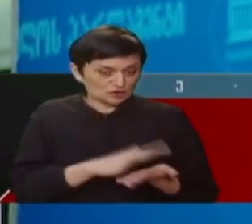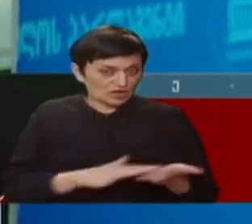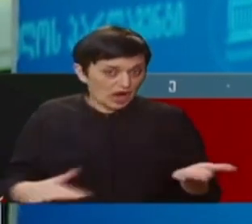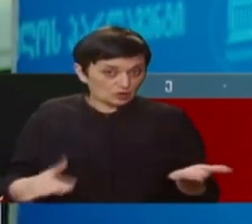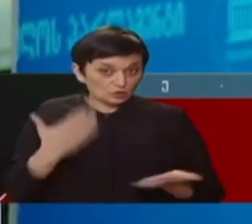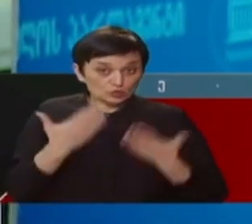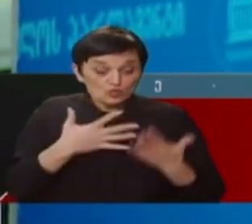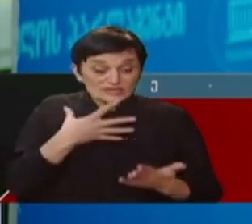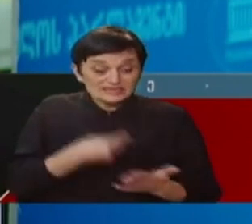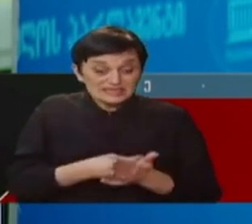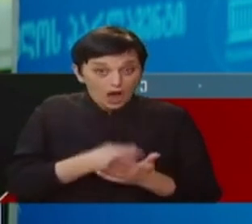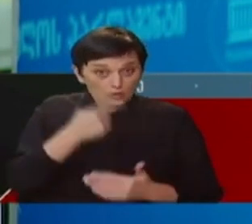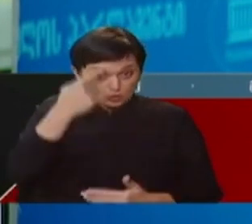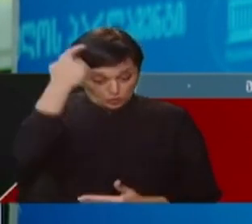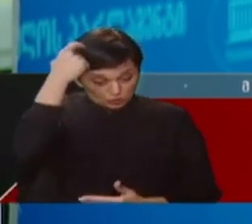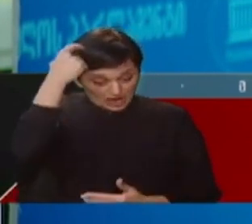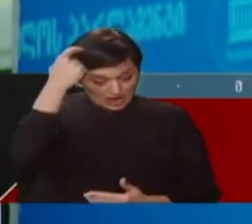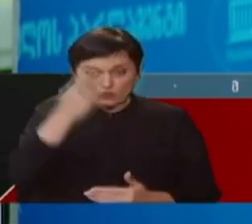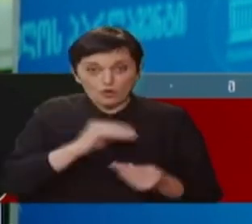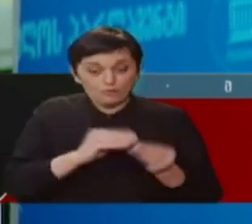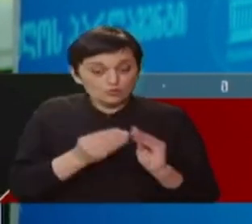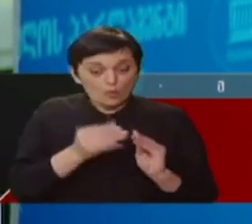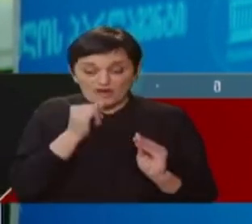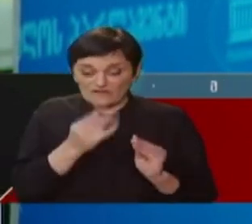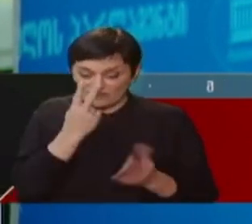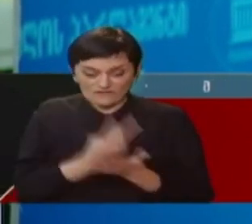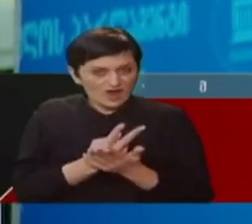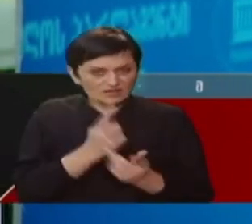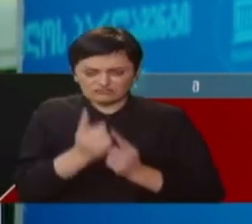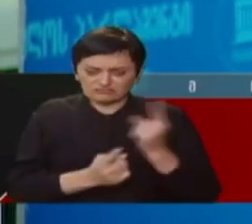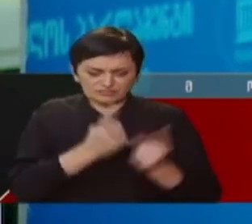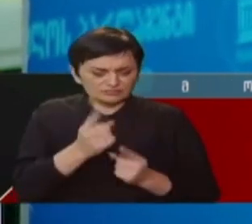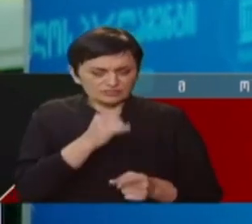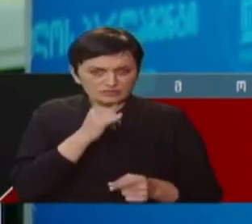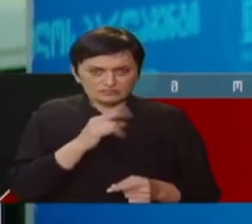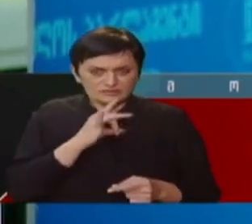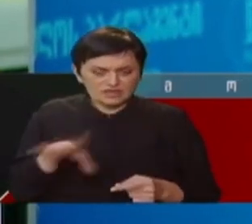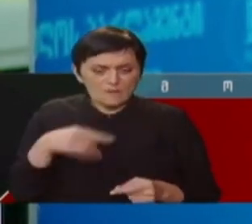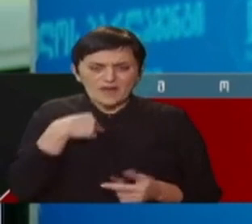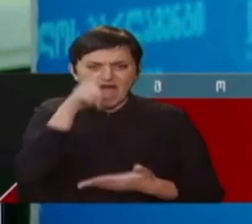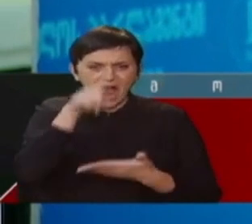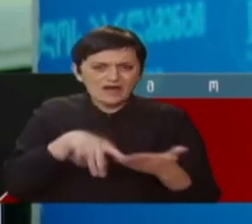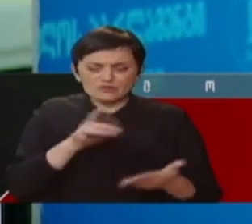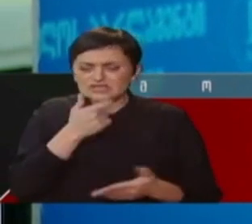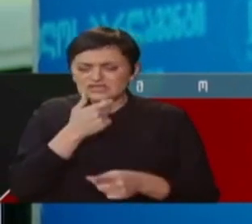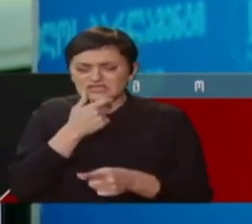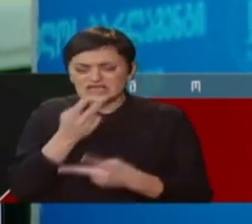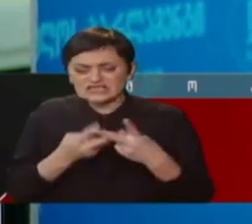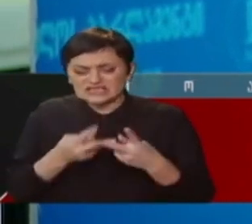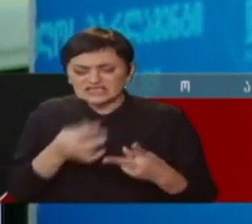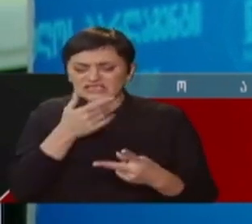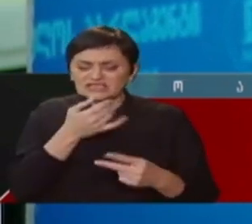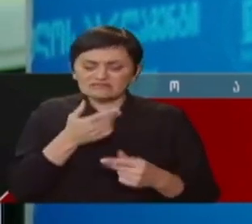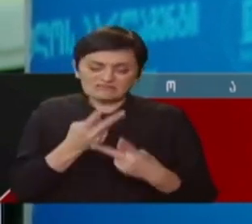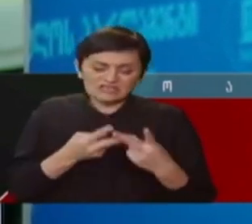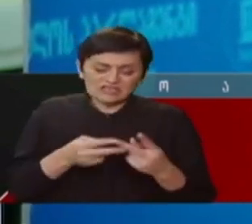იმიტომ რომ თუ საკუთარ თავში ვერ ნახეთ პრობლემა, არაფერი არ გამოსწორდება. ეს მე ამჯერა რომ მიხეილ სააკაშვილი გამოსწორდება ან ციხეში, ან ციხის მერე.